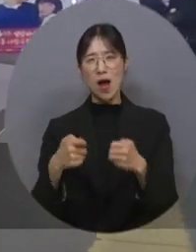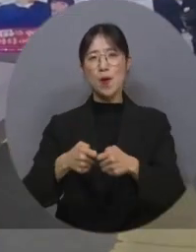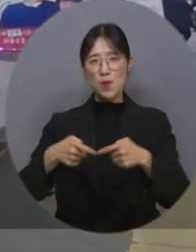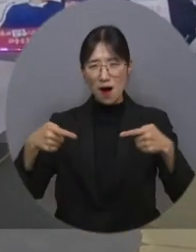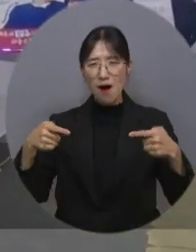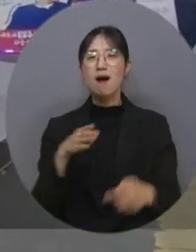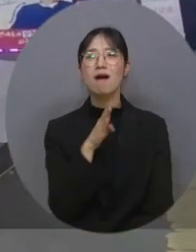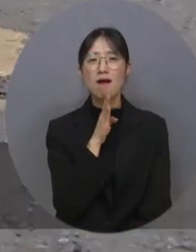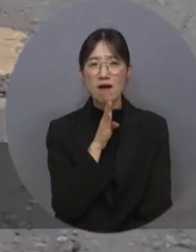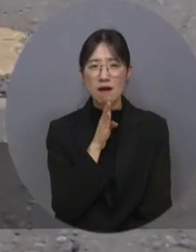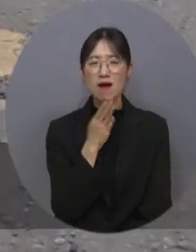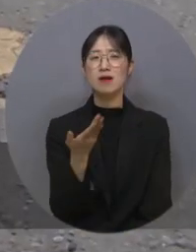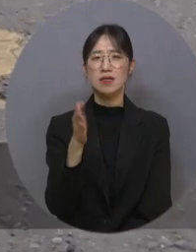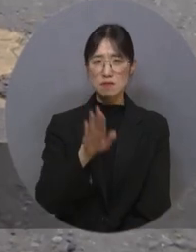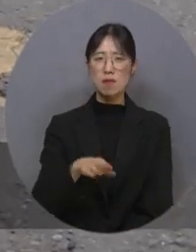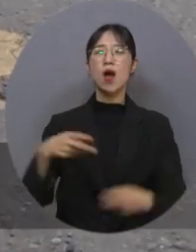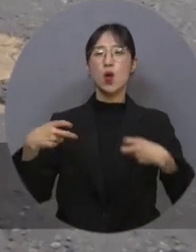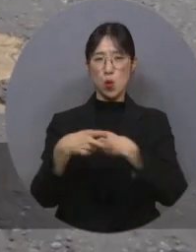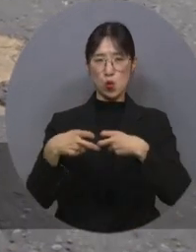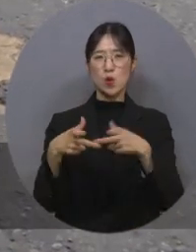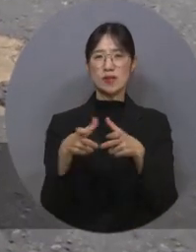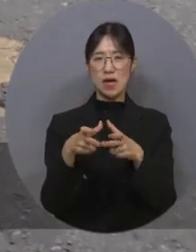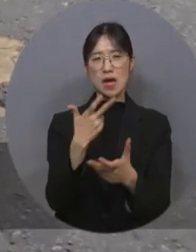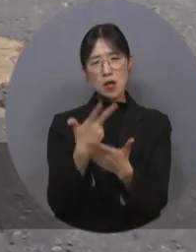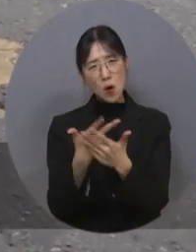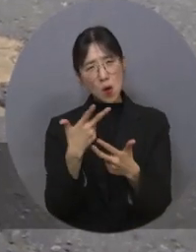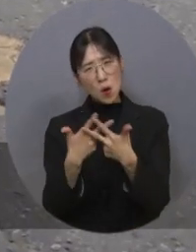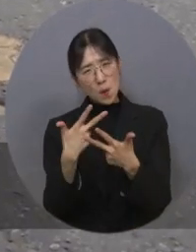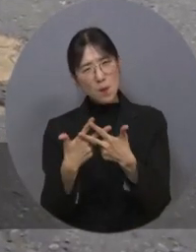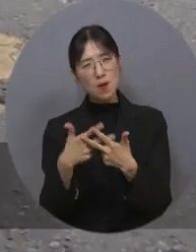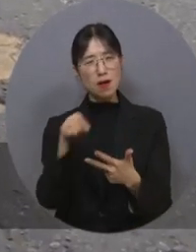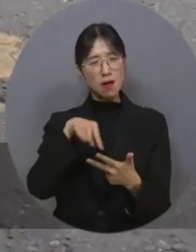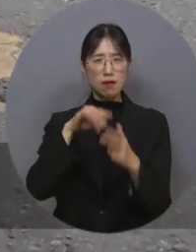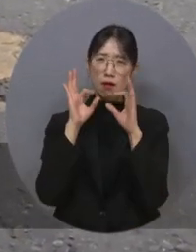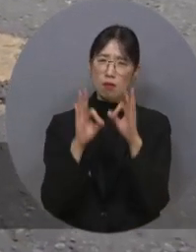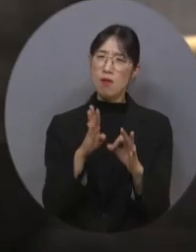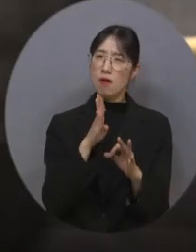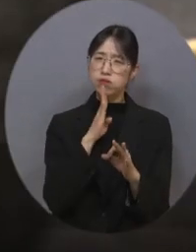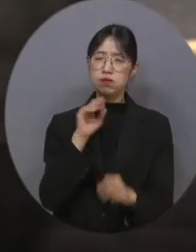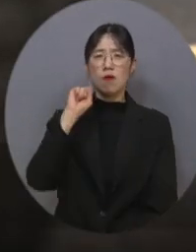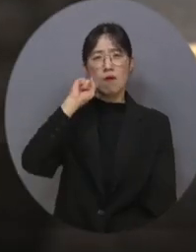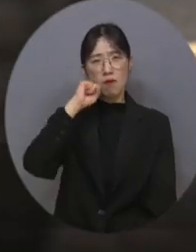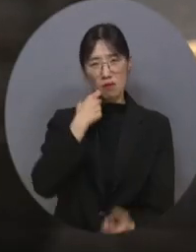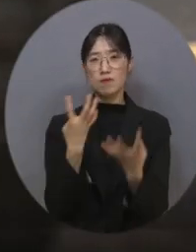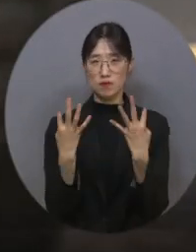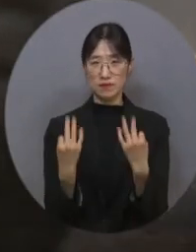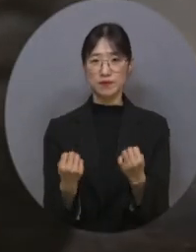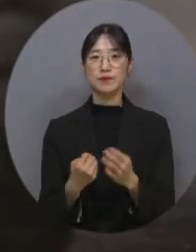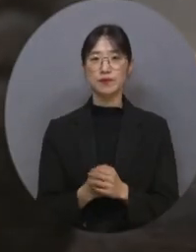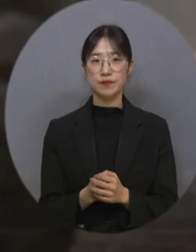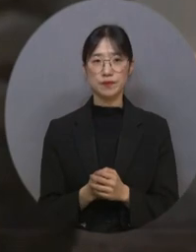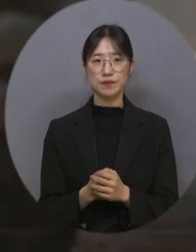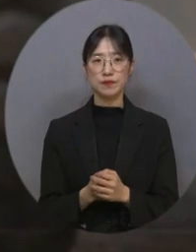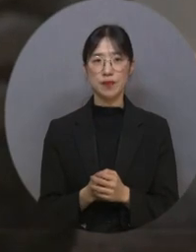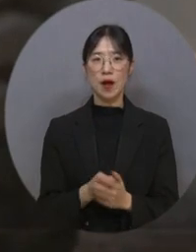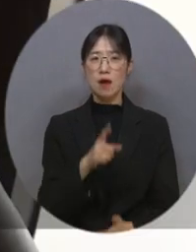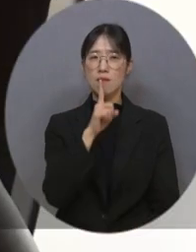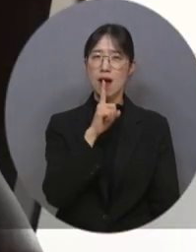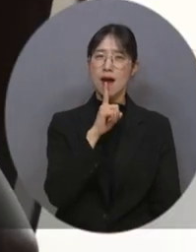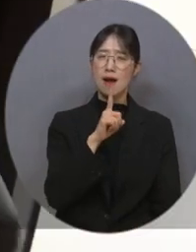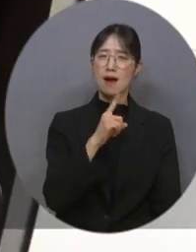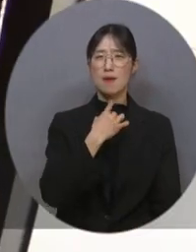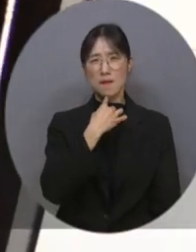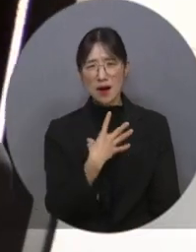하지만은 우리 교통장애인협회를 봐서는 너무나 어려운 실정이 있습니다. 말로 하는